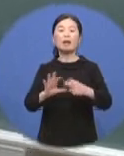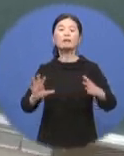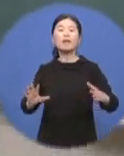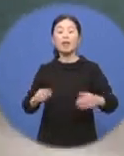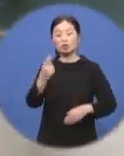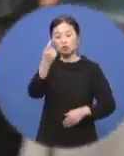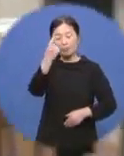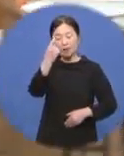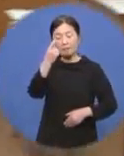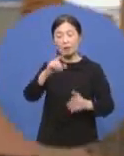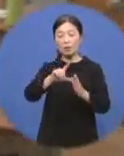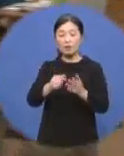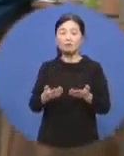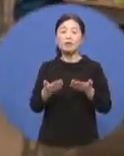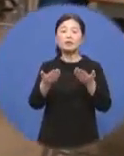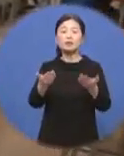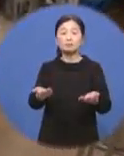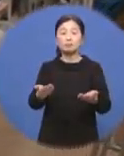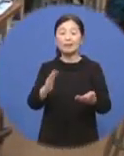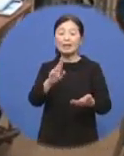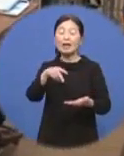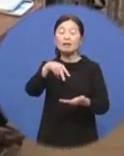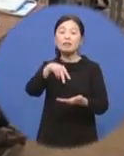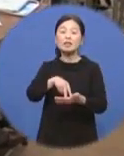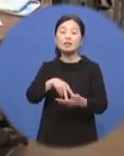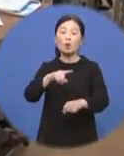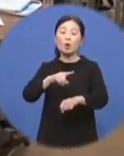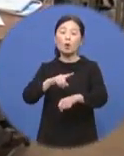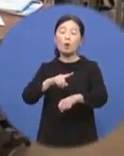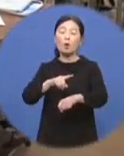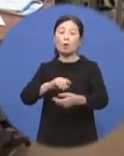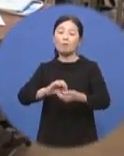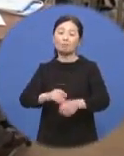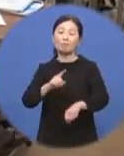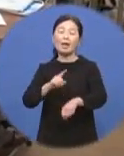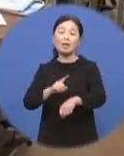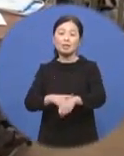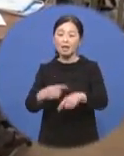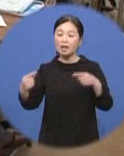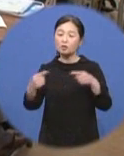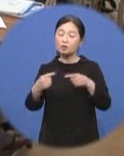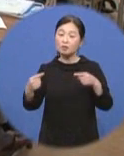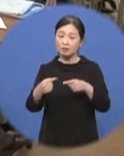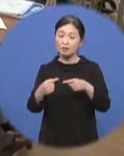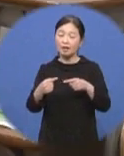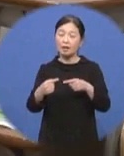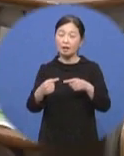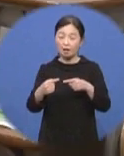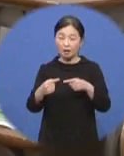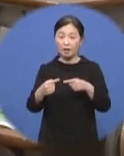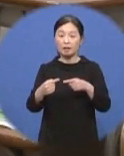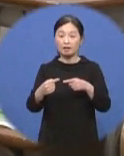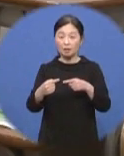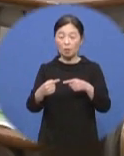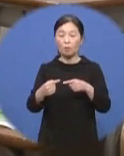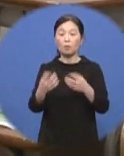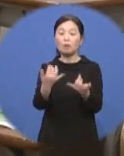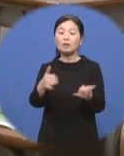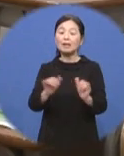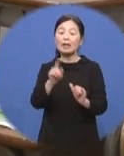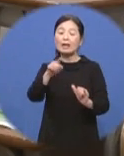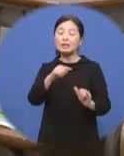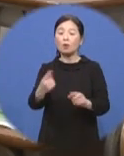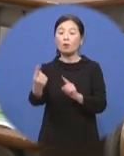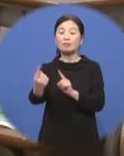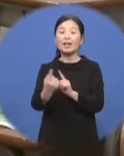、県立の定時制・通信制高校に社会人を対象とした学び直し講座を今年度